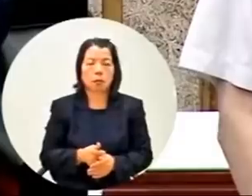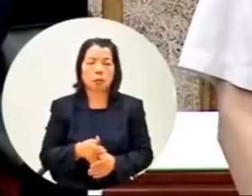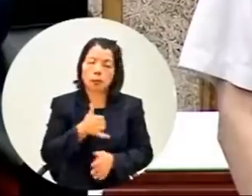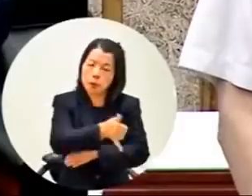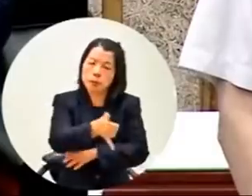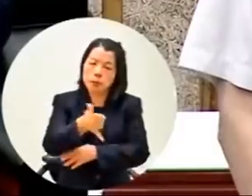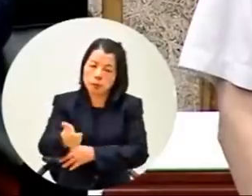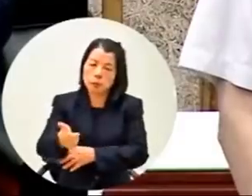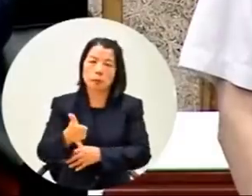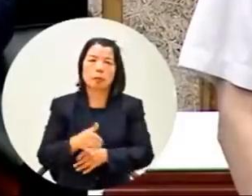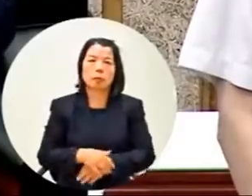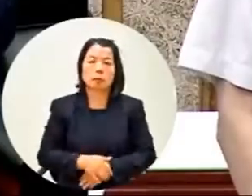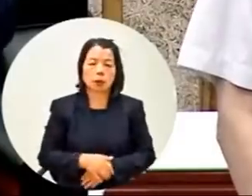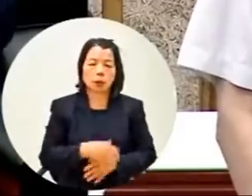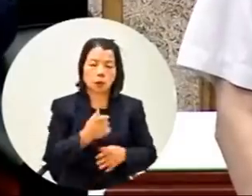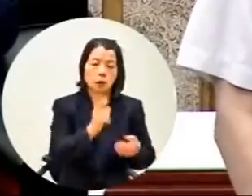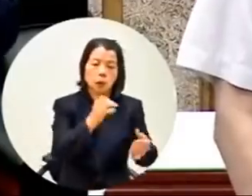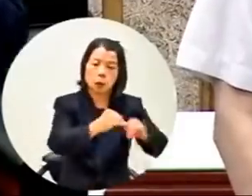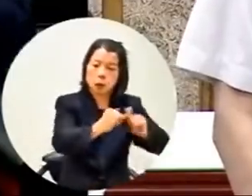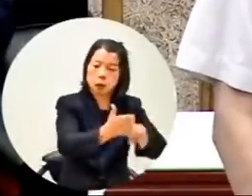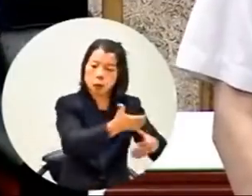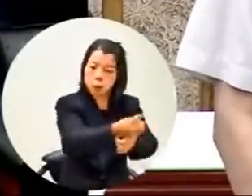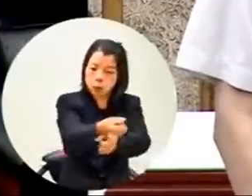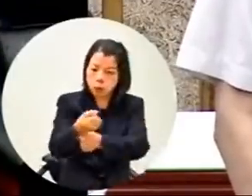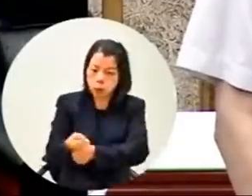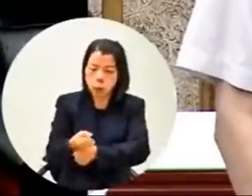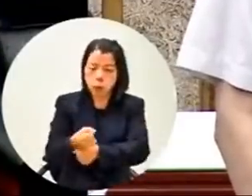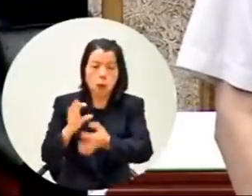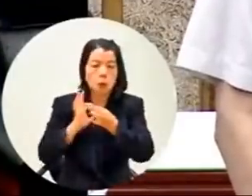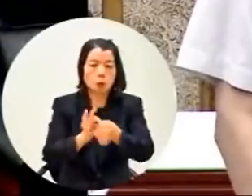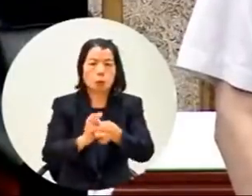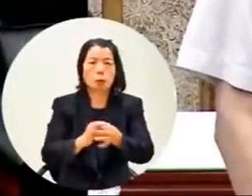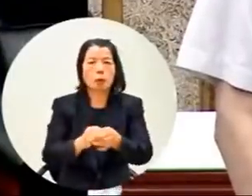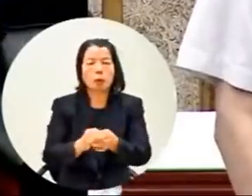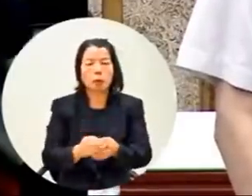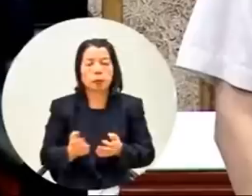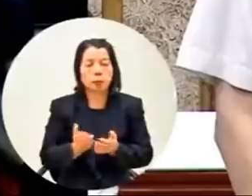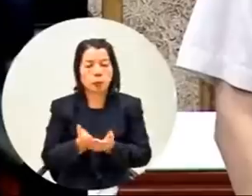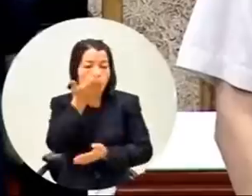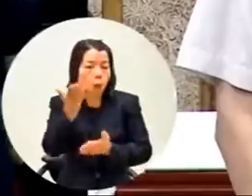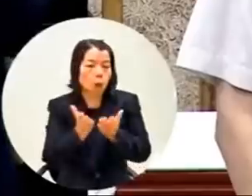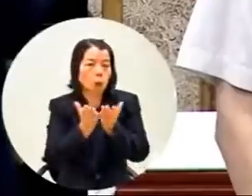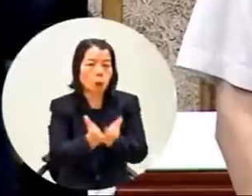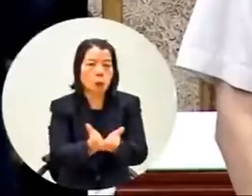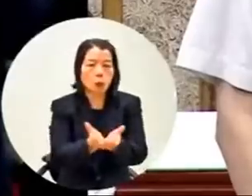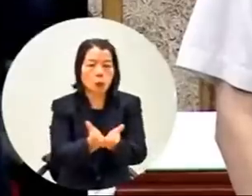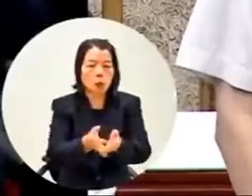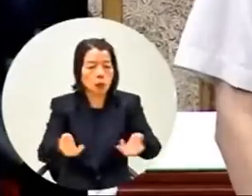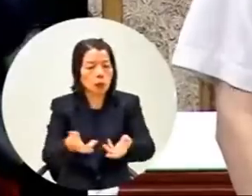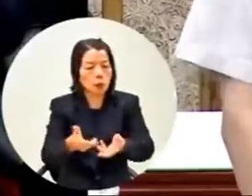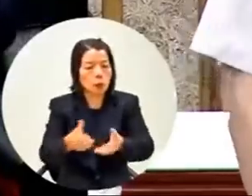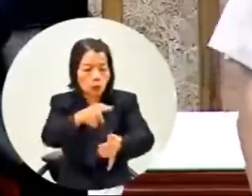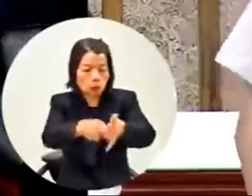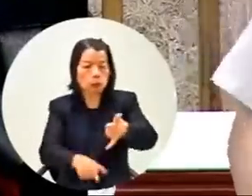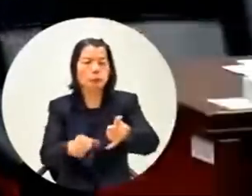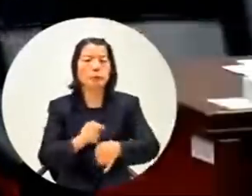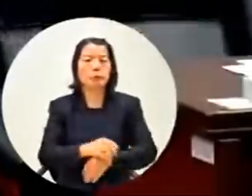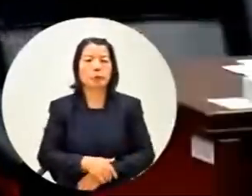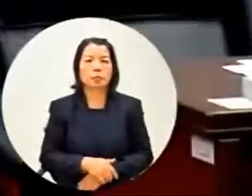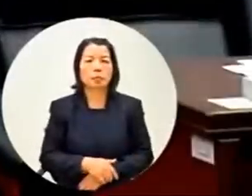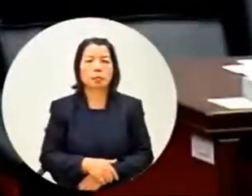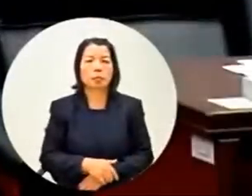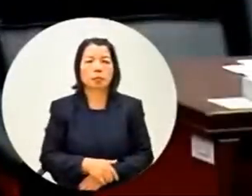来招商有关游艇码头的开发，这是你们给我的这个资料，你请坐。但